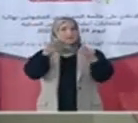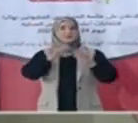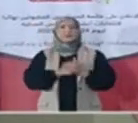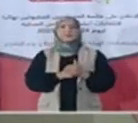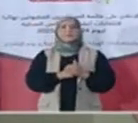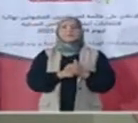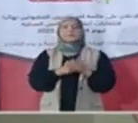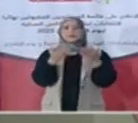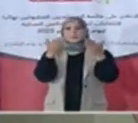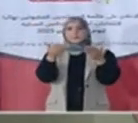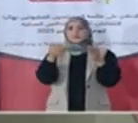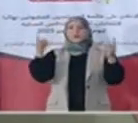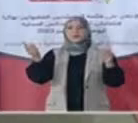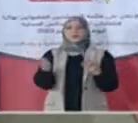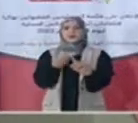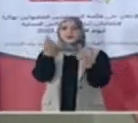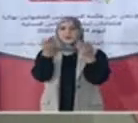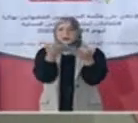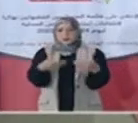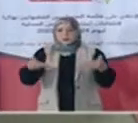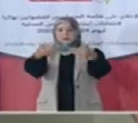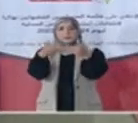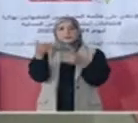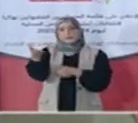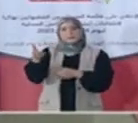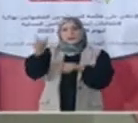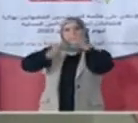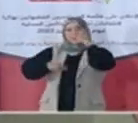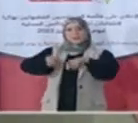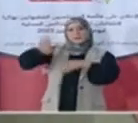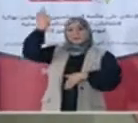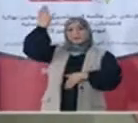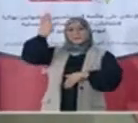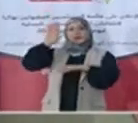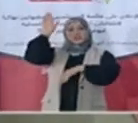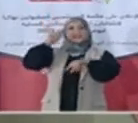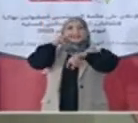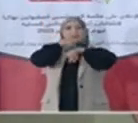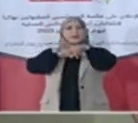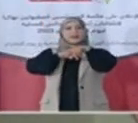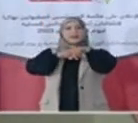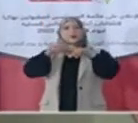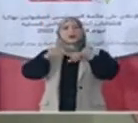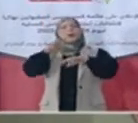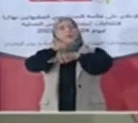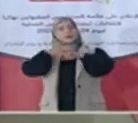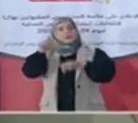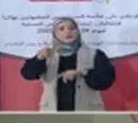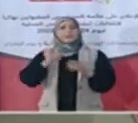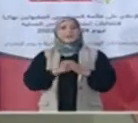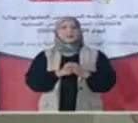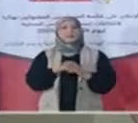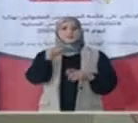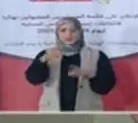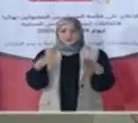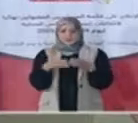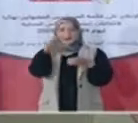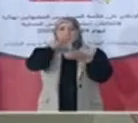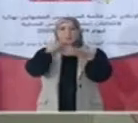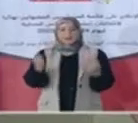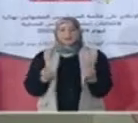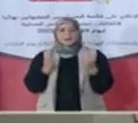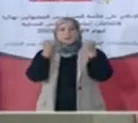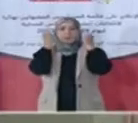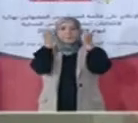أخذا بخصوصية هؤلاء لأنهم هم مترشحين في عمادات ومعتمديات، فالهيئة عملت مجهود لنا